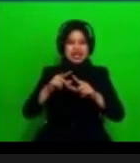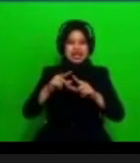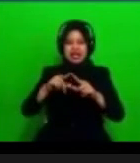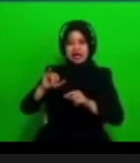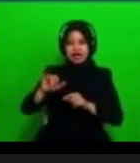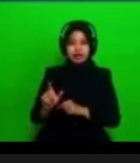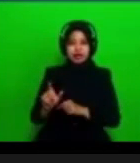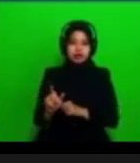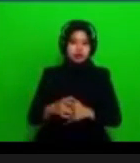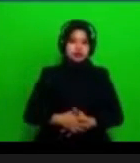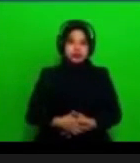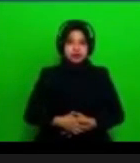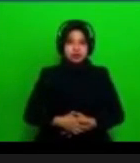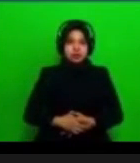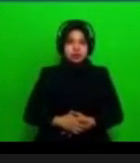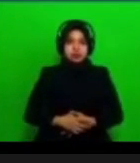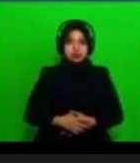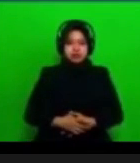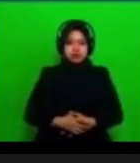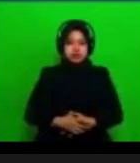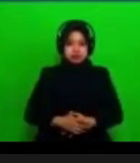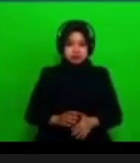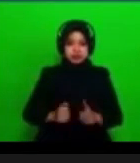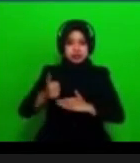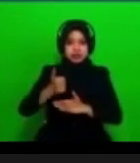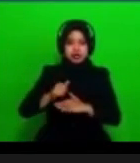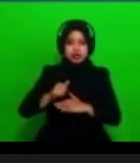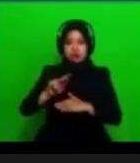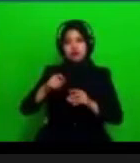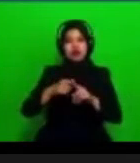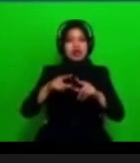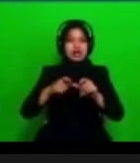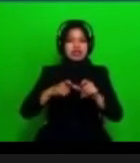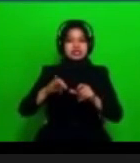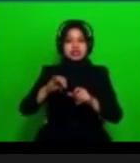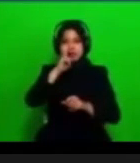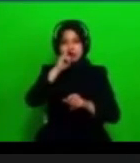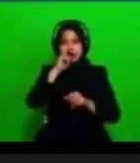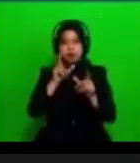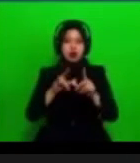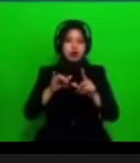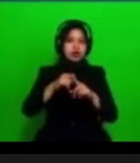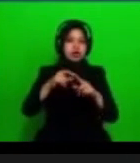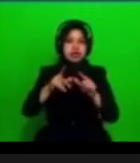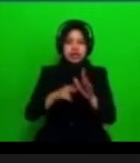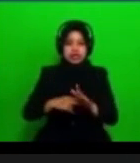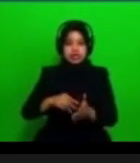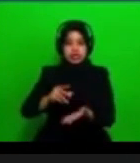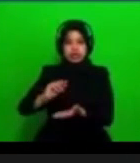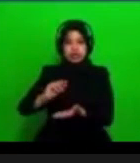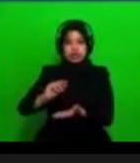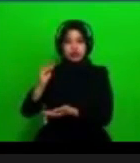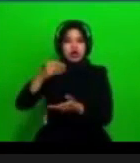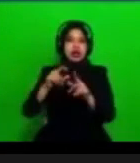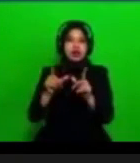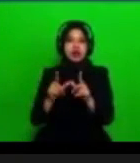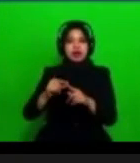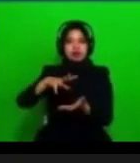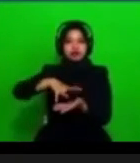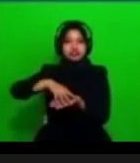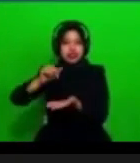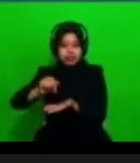Rahayu. Yang saya hormati, Dirjen Pendidikan Vokasi, Bapak Wikan Sakarinto, Ketua DWP Pusat, Ibu